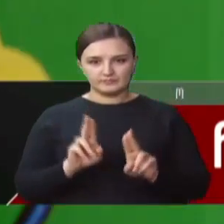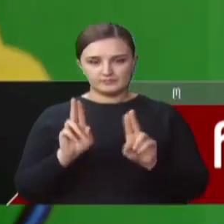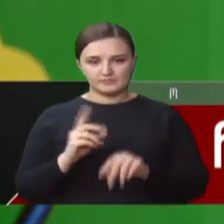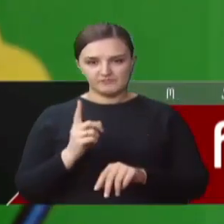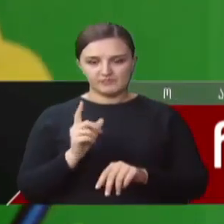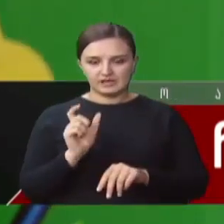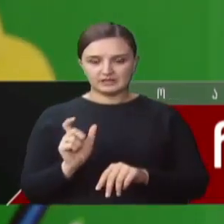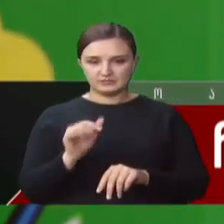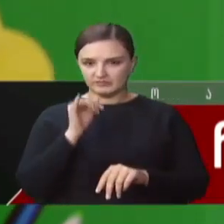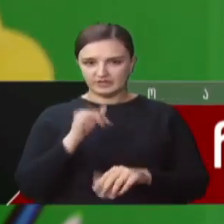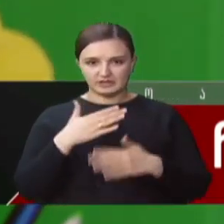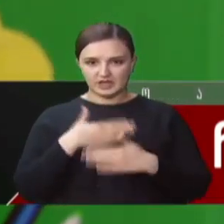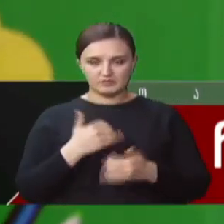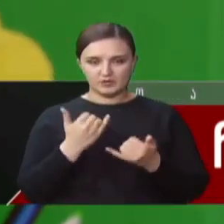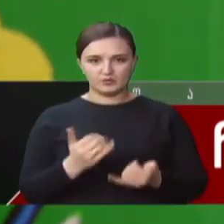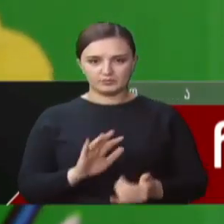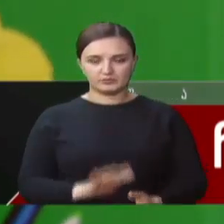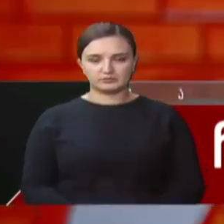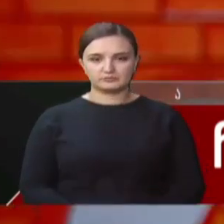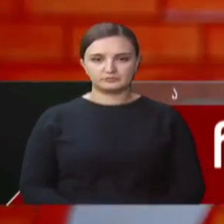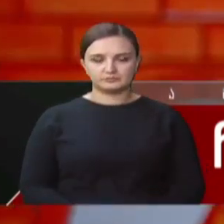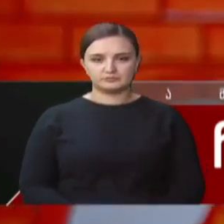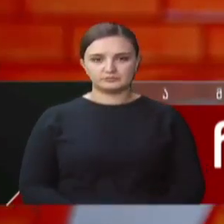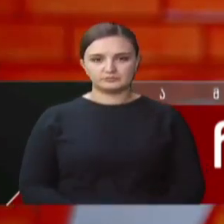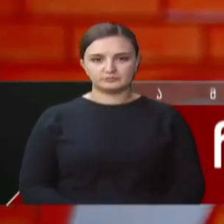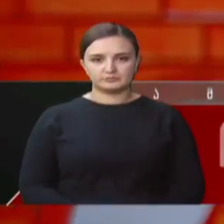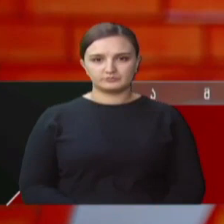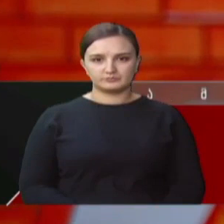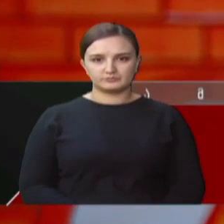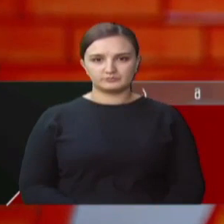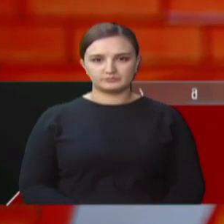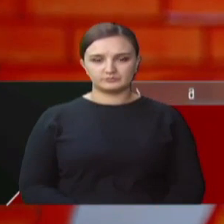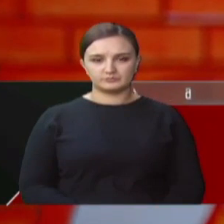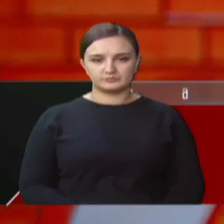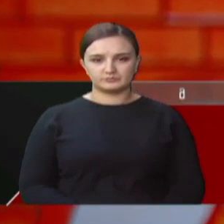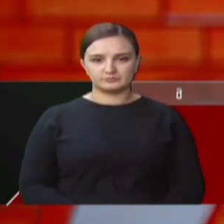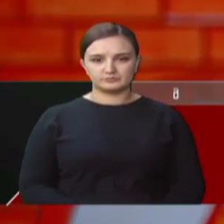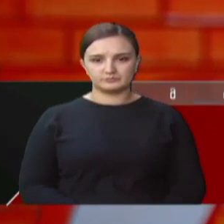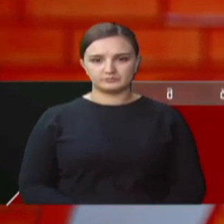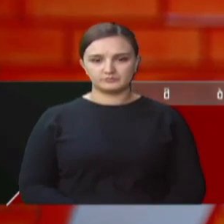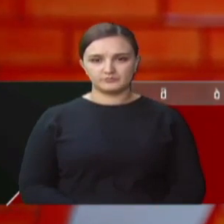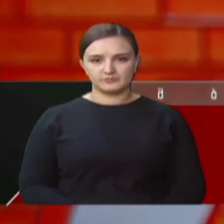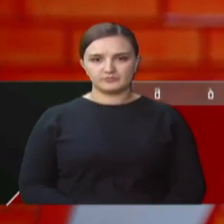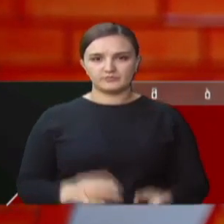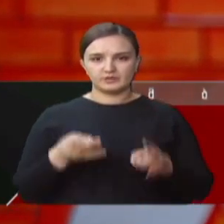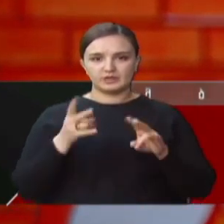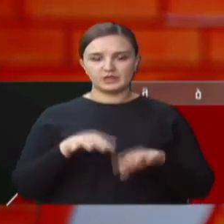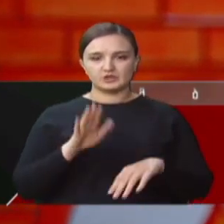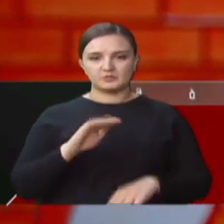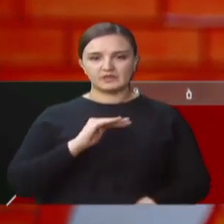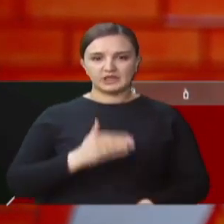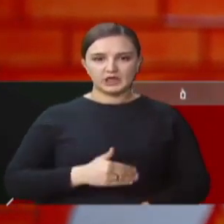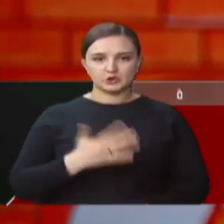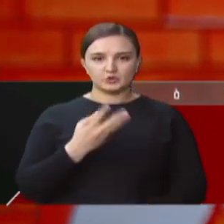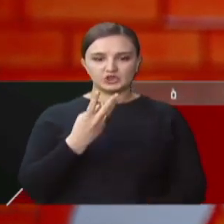pirvel etapzeve dakmaqopileba ver shezlos. Dar ce piam? Holod is kerzo ikneba, tvkat shepeseebi, tu